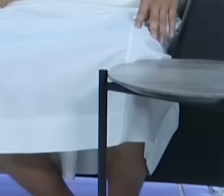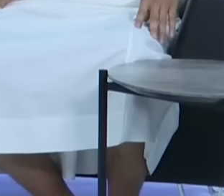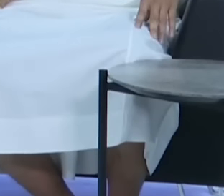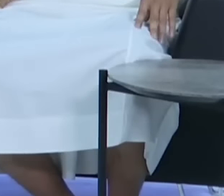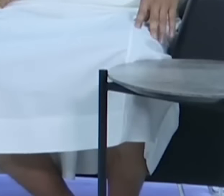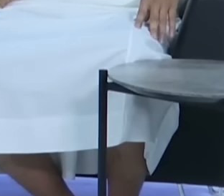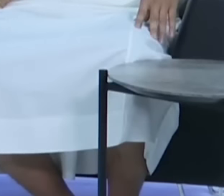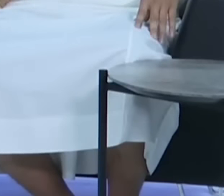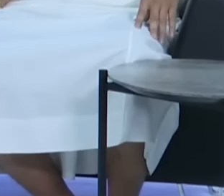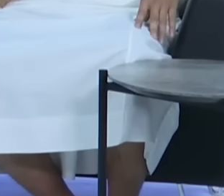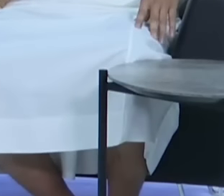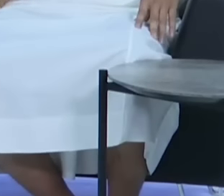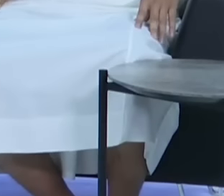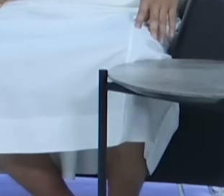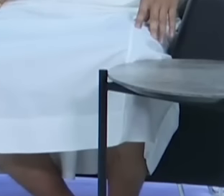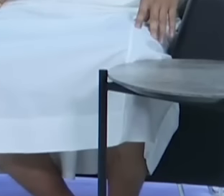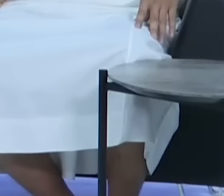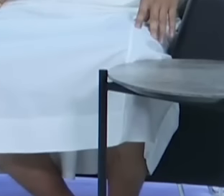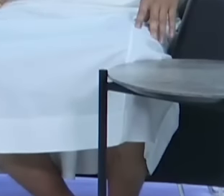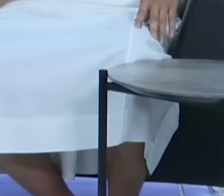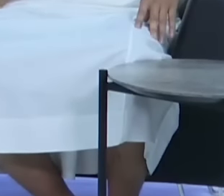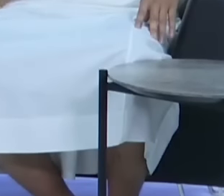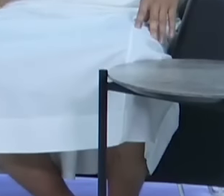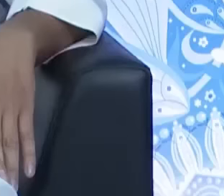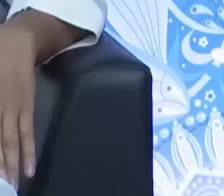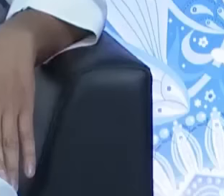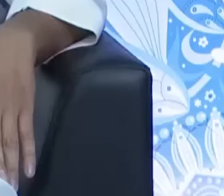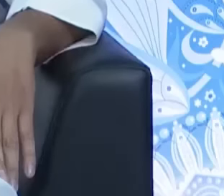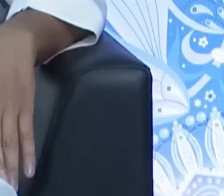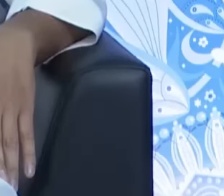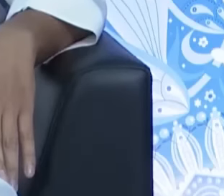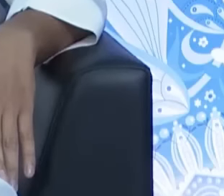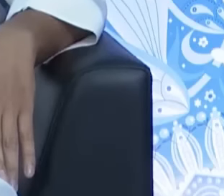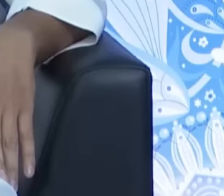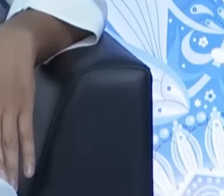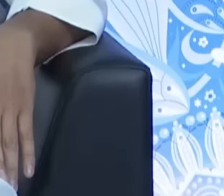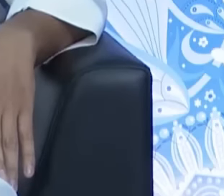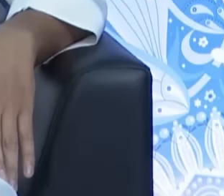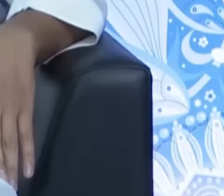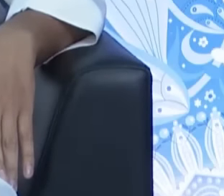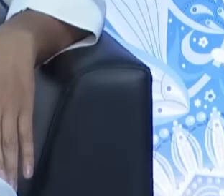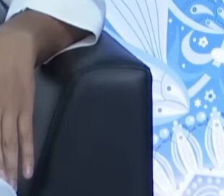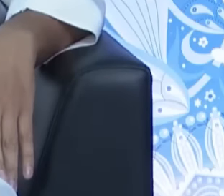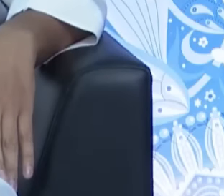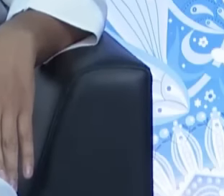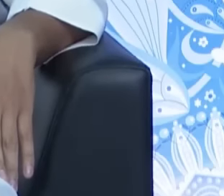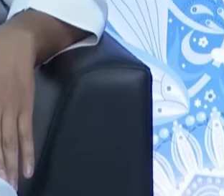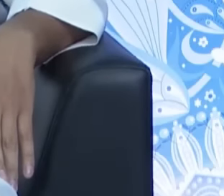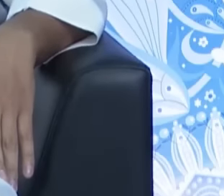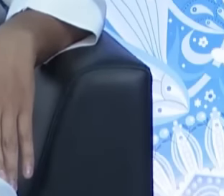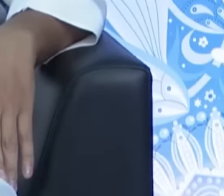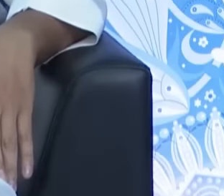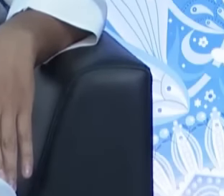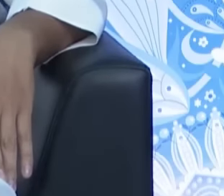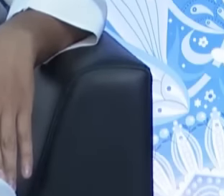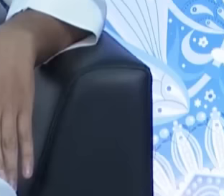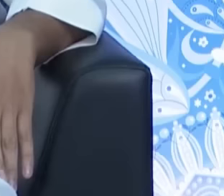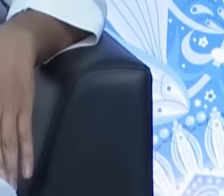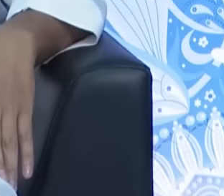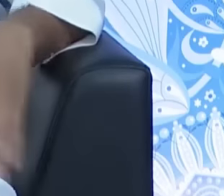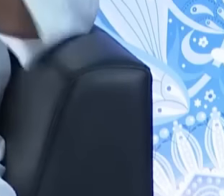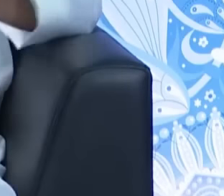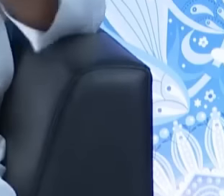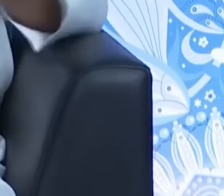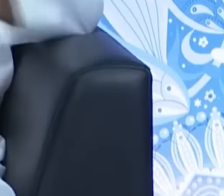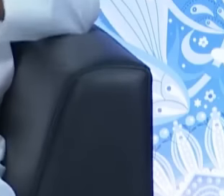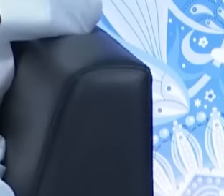saja tanda yang kita beritahu masuknya masuknya kita cuma memberitahu malam itu berlalu bukan semasa